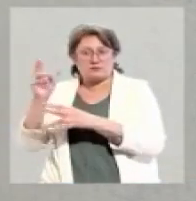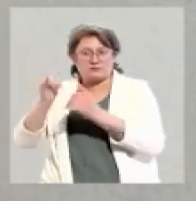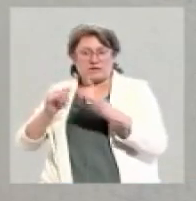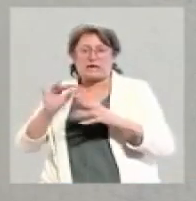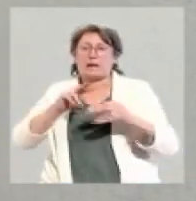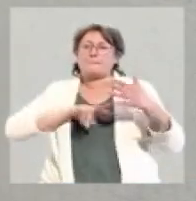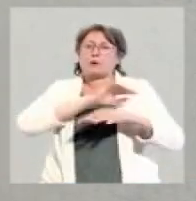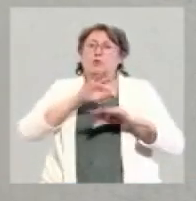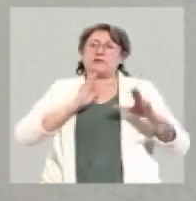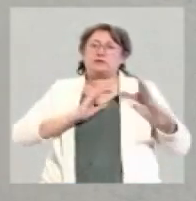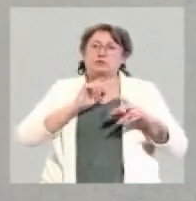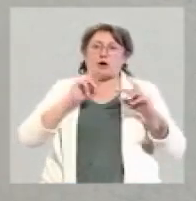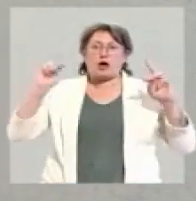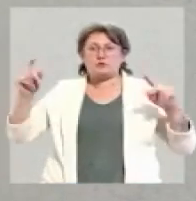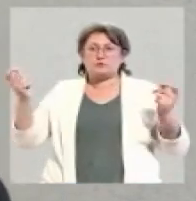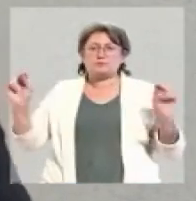института. По ходу